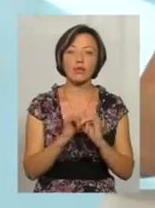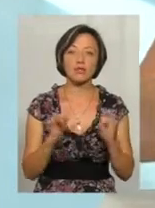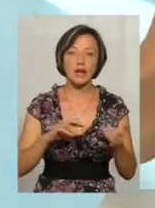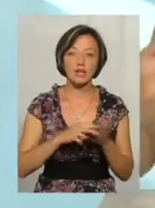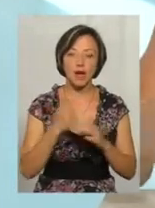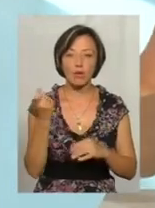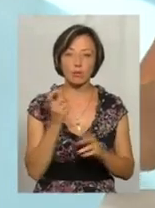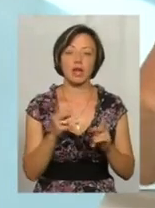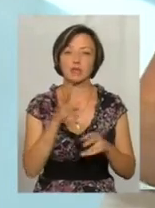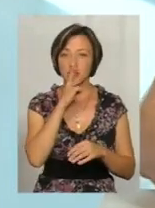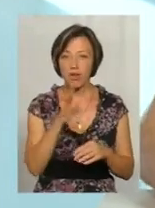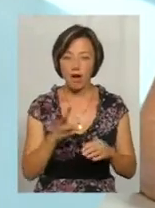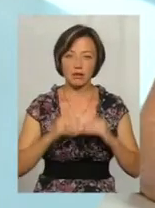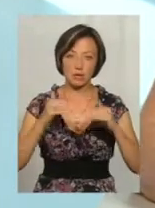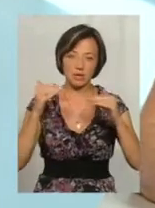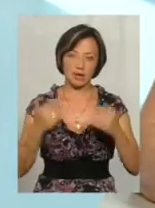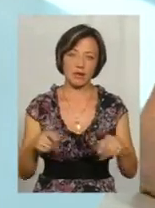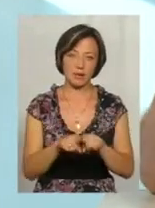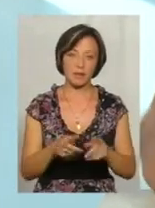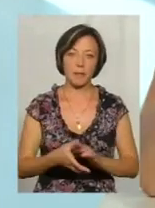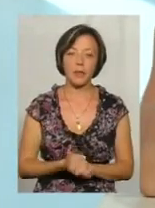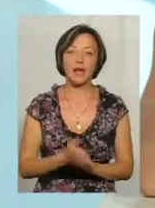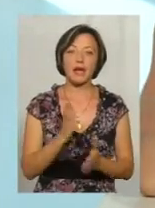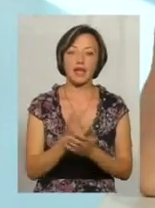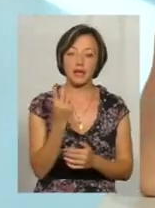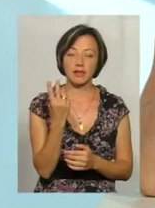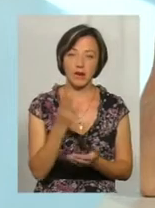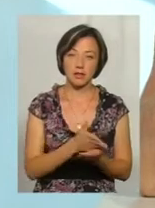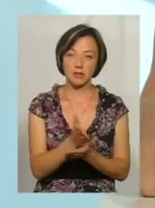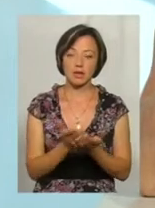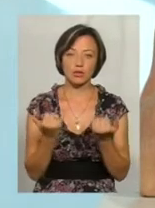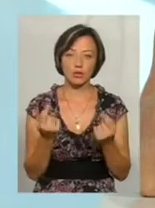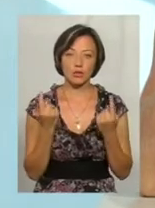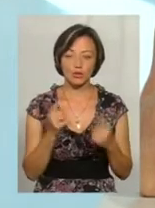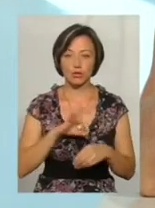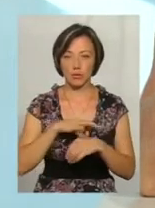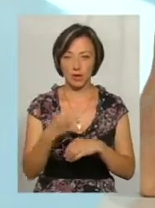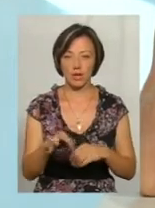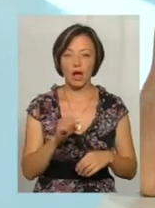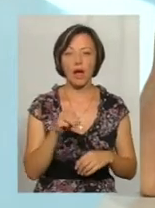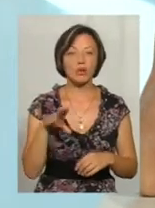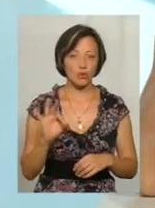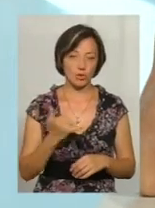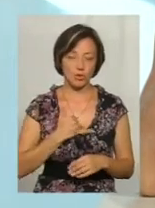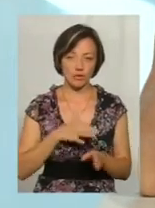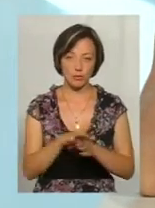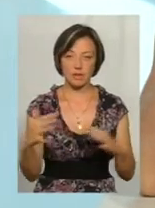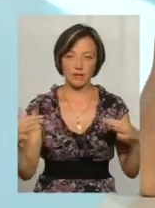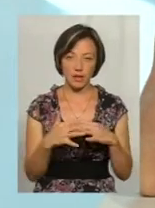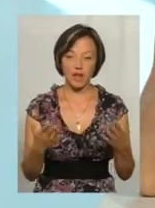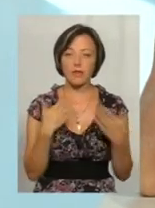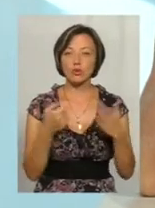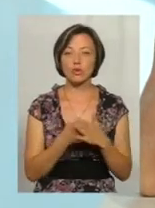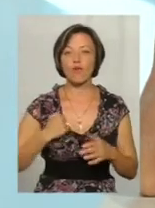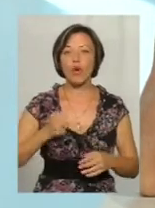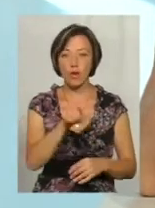держави, як зарплата росте, ну і тому подібне. Але є 2 аспекти, я скажу, які сьогодні дуже були. Це АТО. У нас відбувається війна. Відношення до